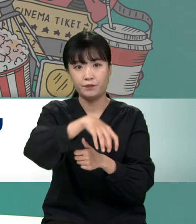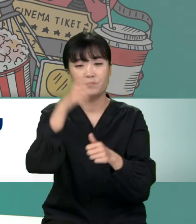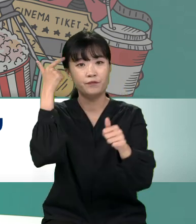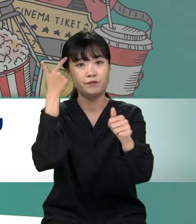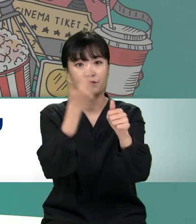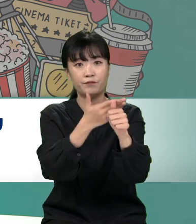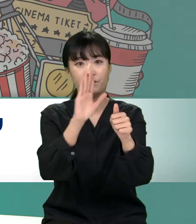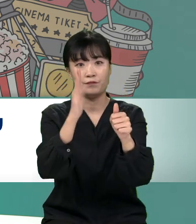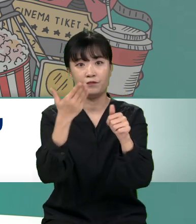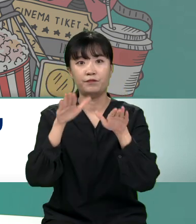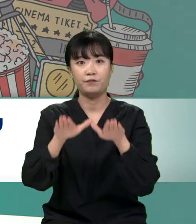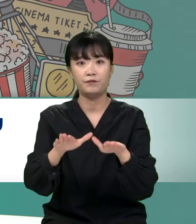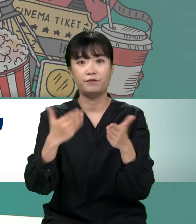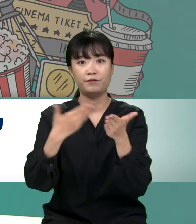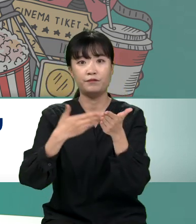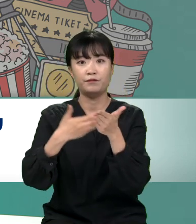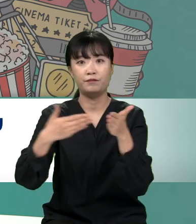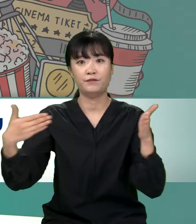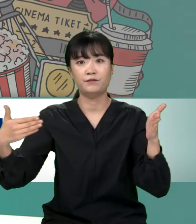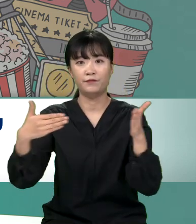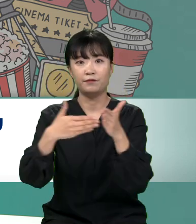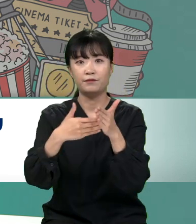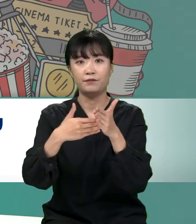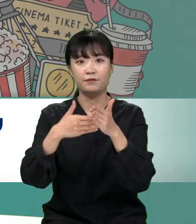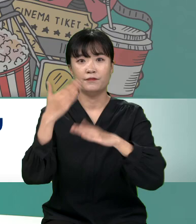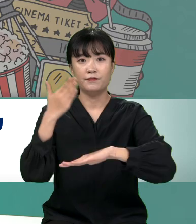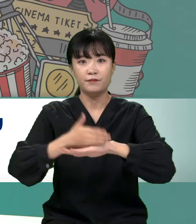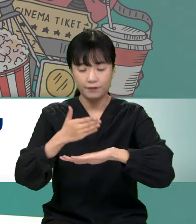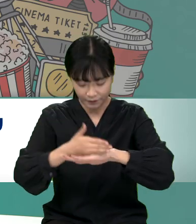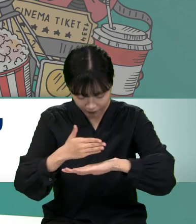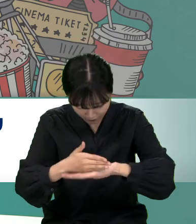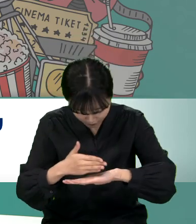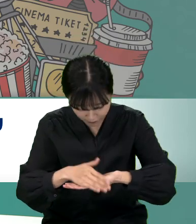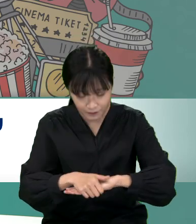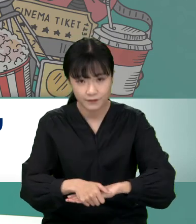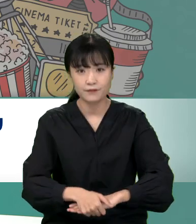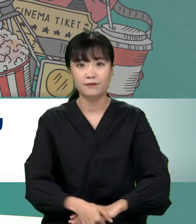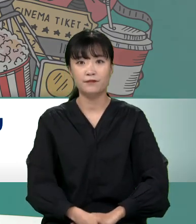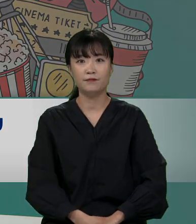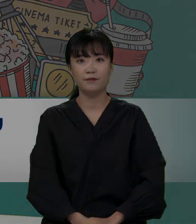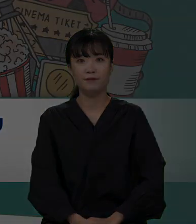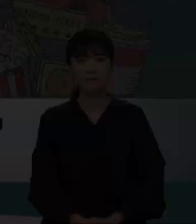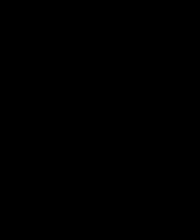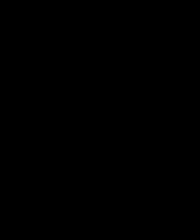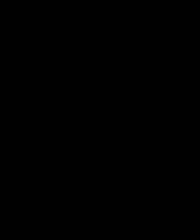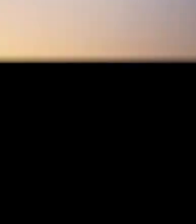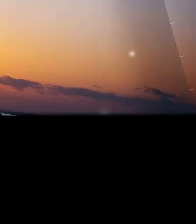문의하시면 됩니다 이번주 준비한 소식은 여기까지입니다 시청해주신 여러분 고맙습니다